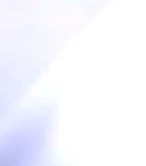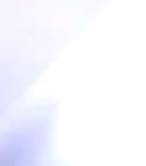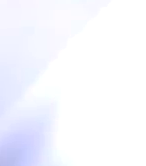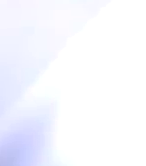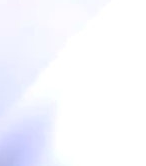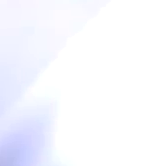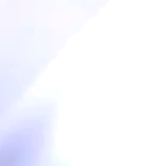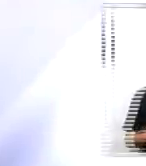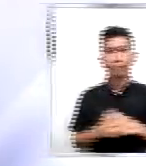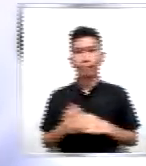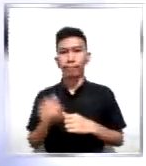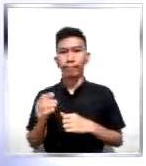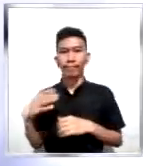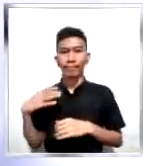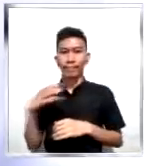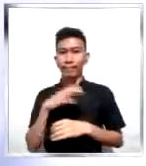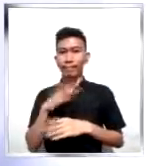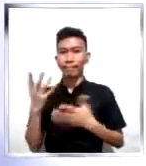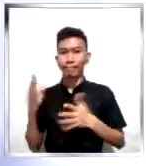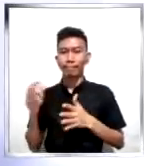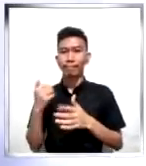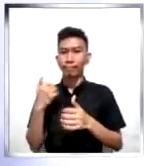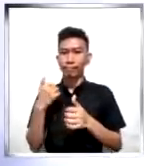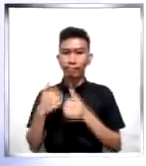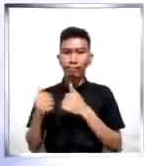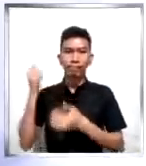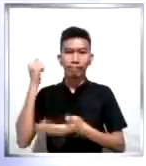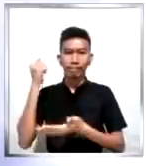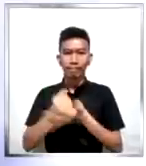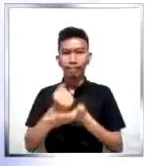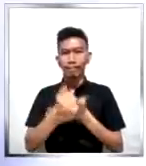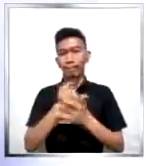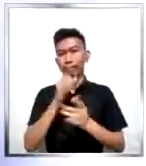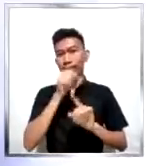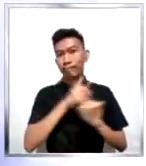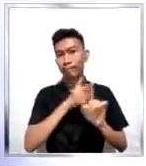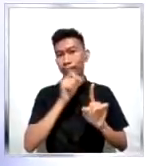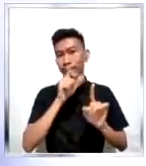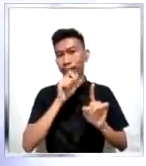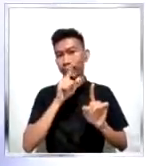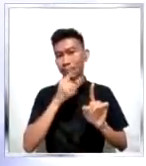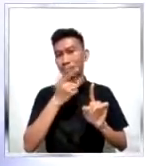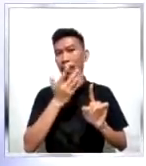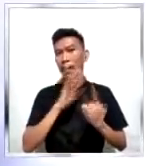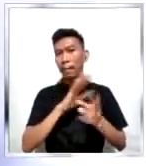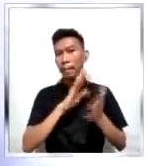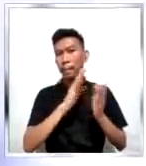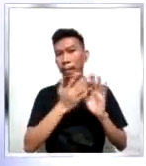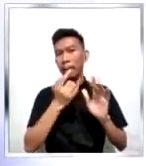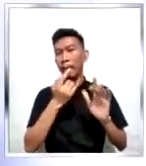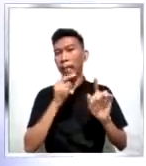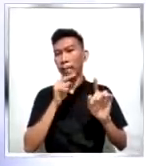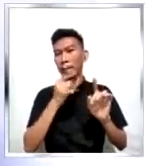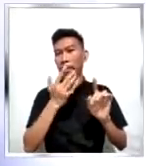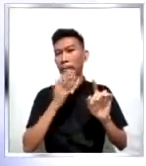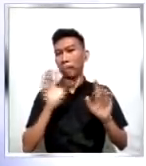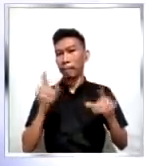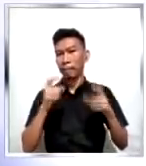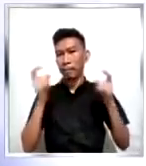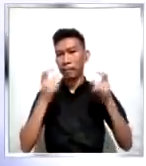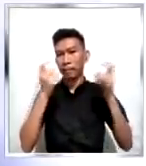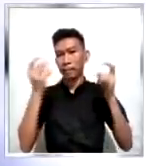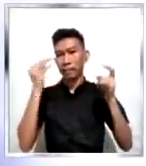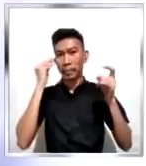ng Kamara ang panukalang ideklara ang September 11 bilang Ferdinand Edralin Marcos Day sa Ilocos Norte. Kailangan pa